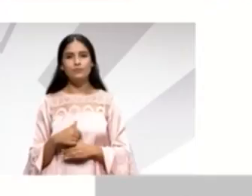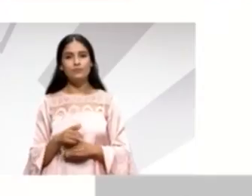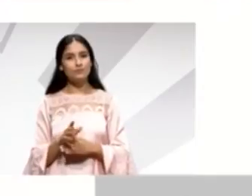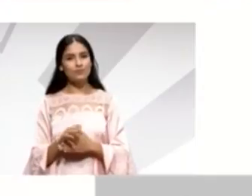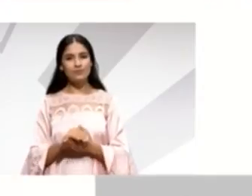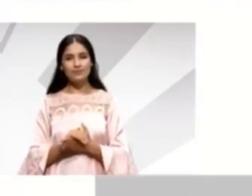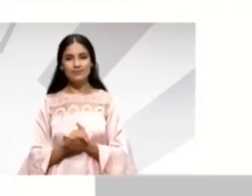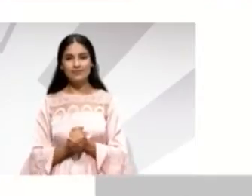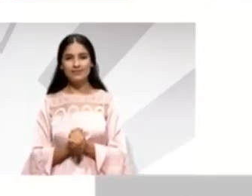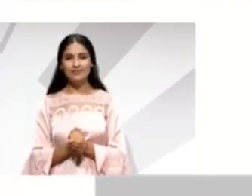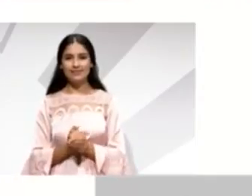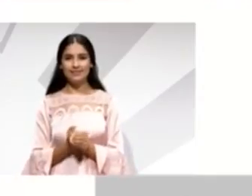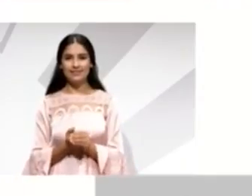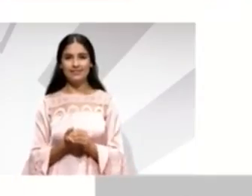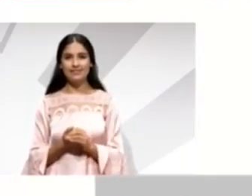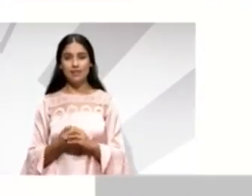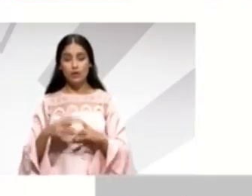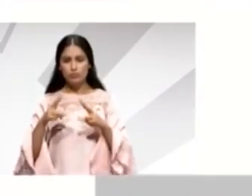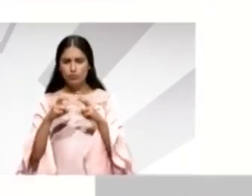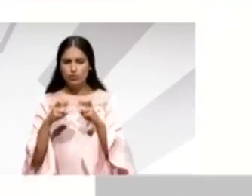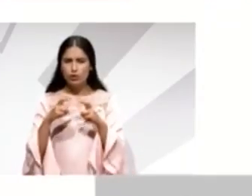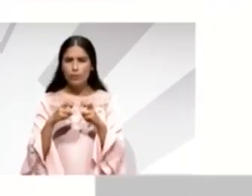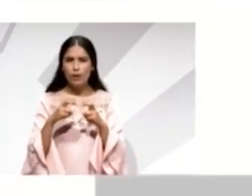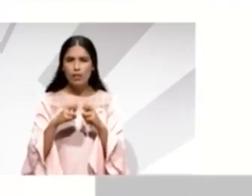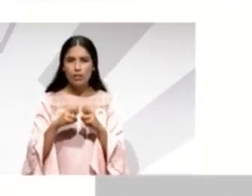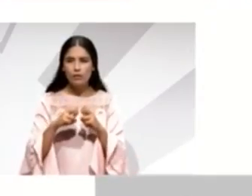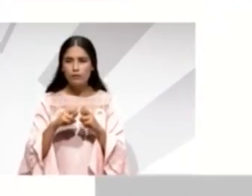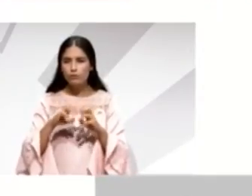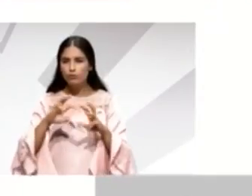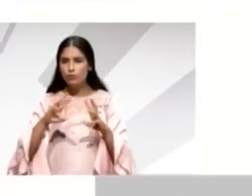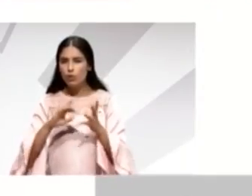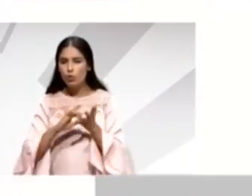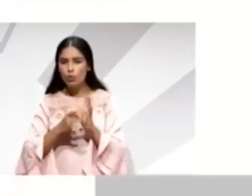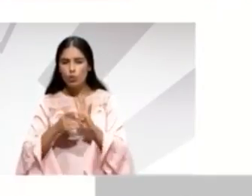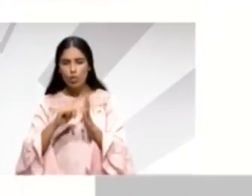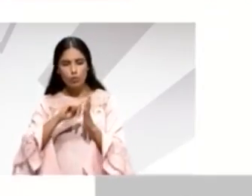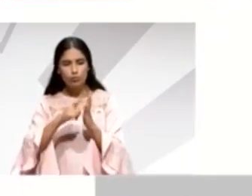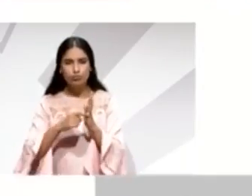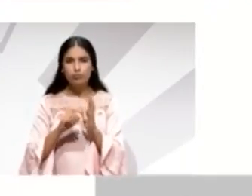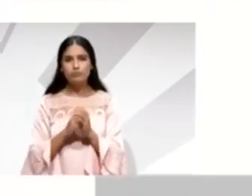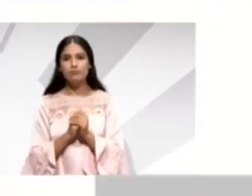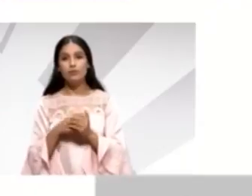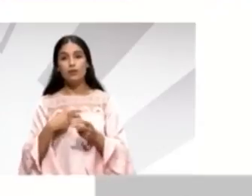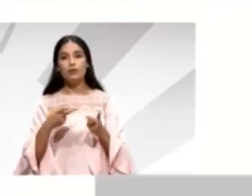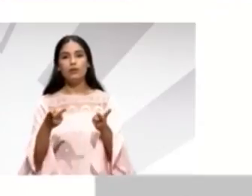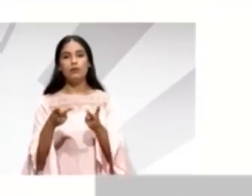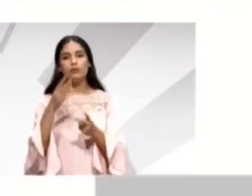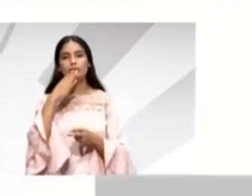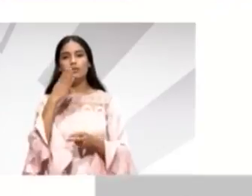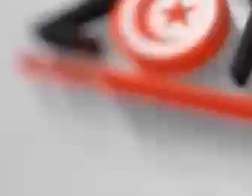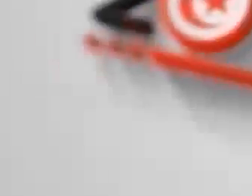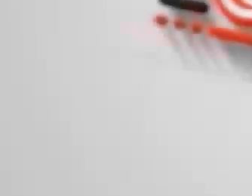ب بالبحث في كل هذه النقاط التي قدمتها لكما شكرا جزيلا